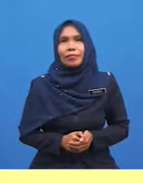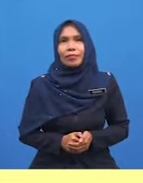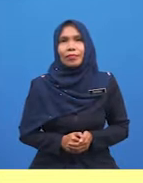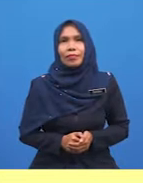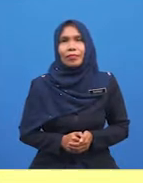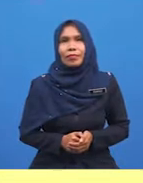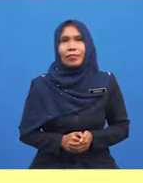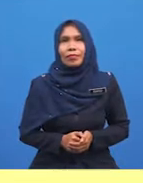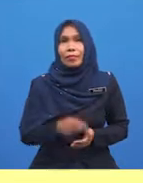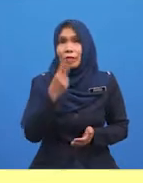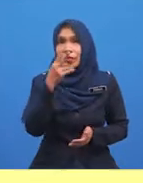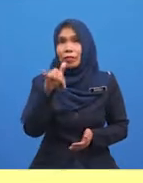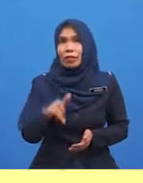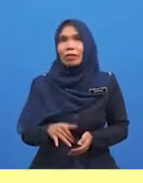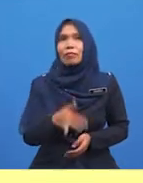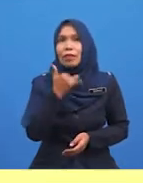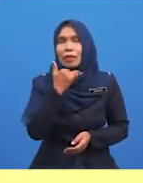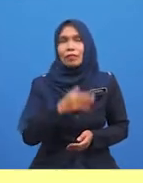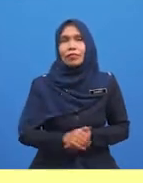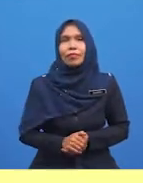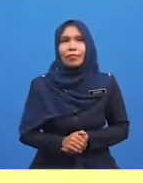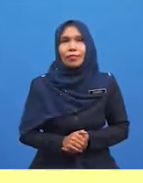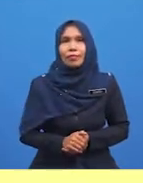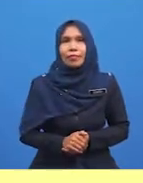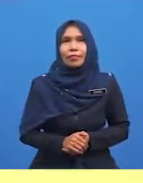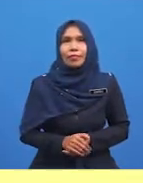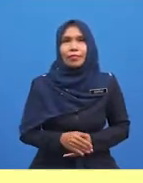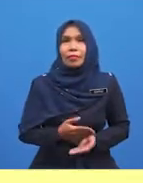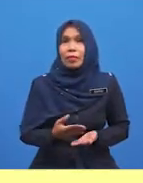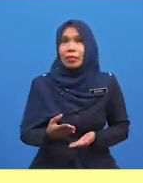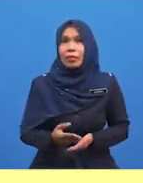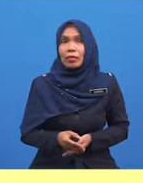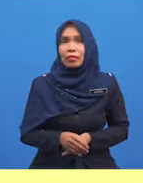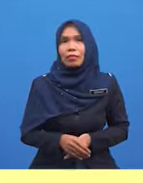jawapan yang salah, pelajar. Bagi jawapan 1,